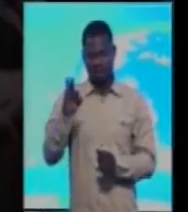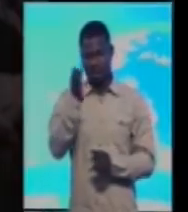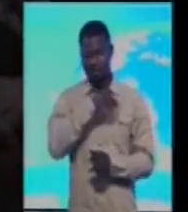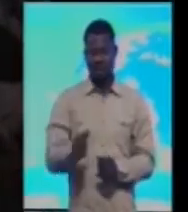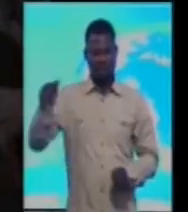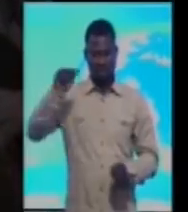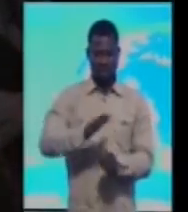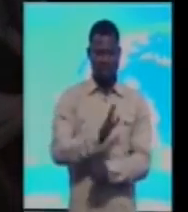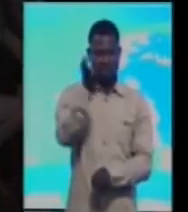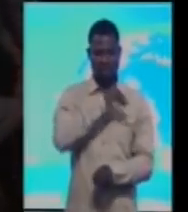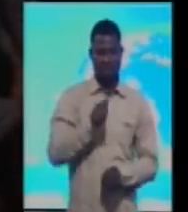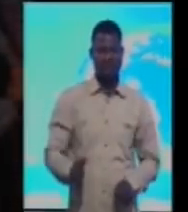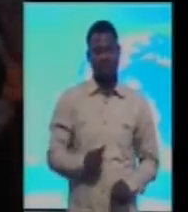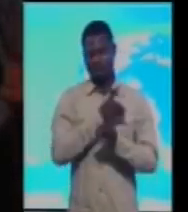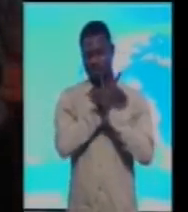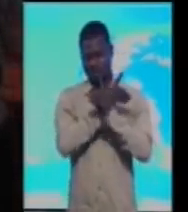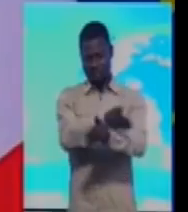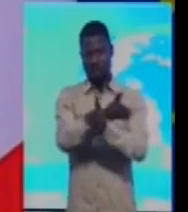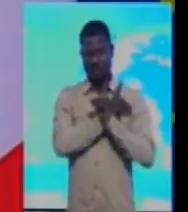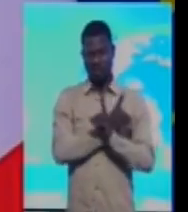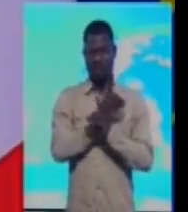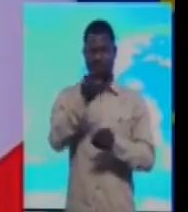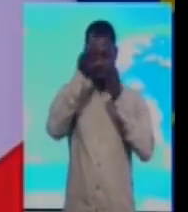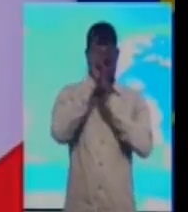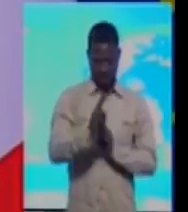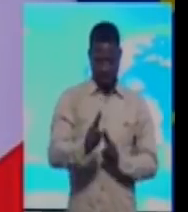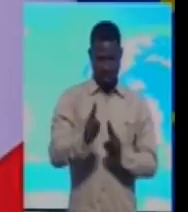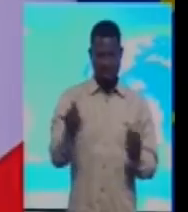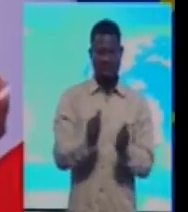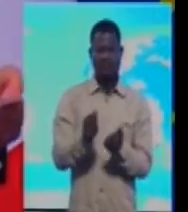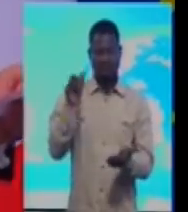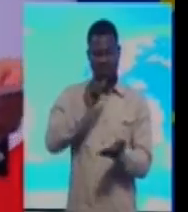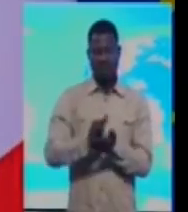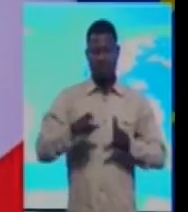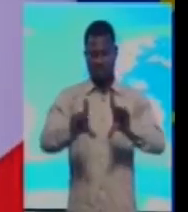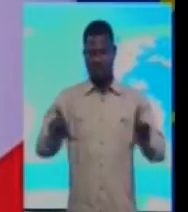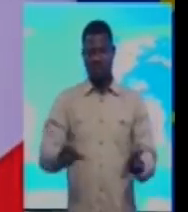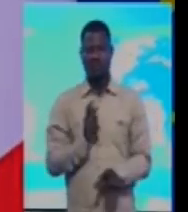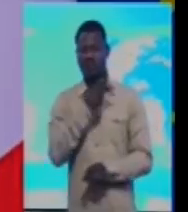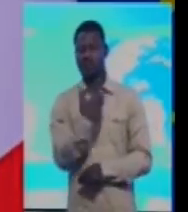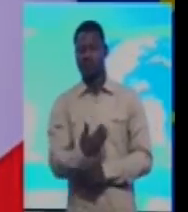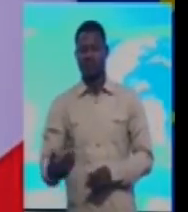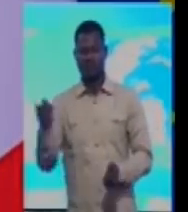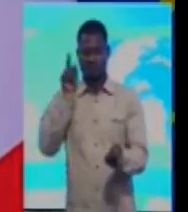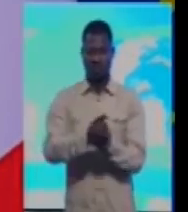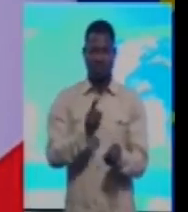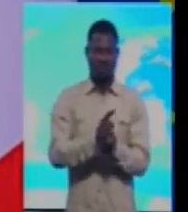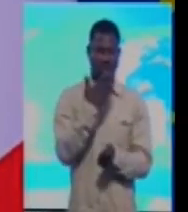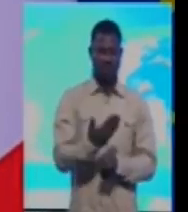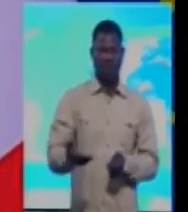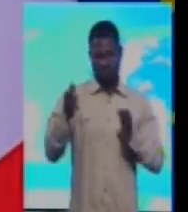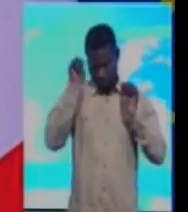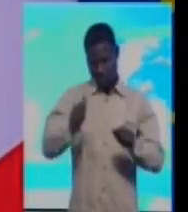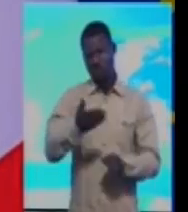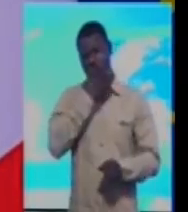Et je souhaite qu'à travers ce lieu, nos enfants, nos petits-enfants, puissent mieux